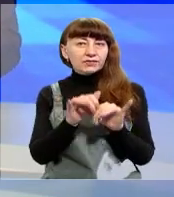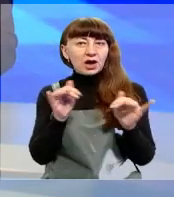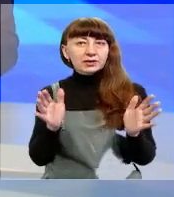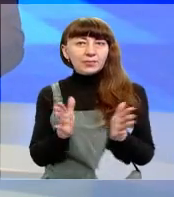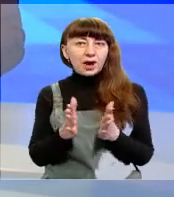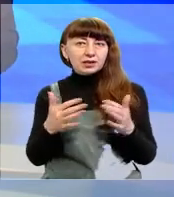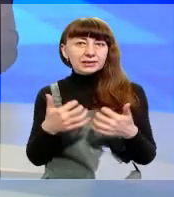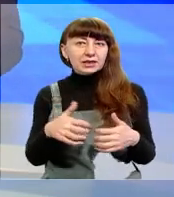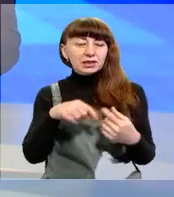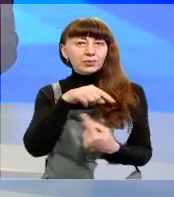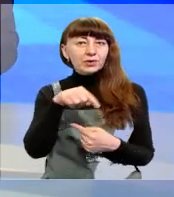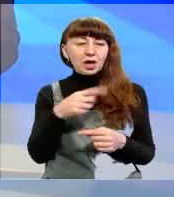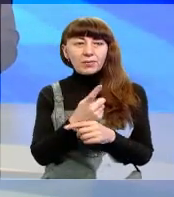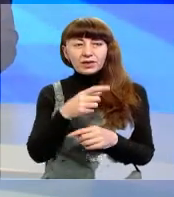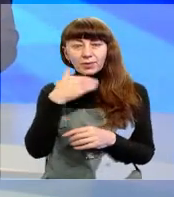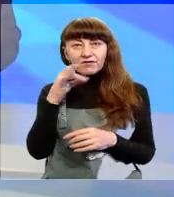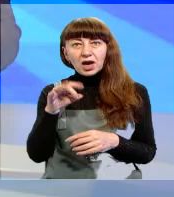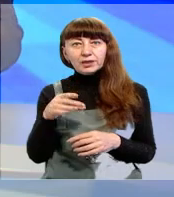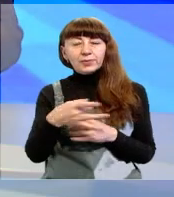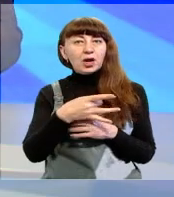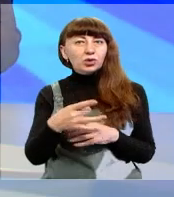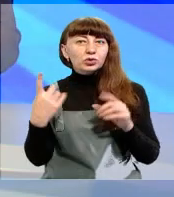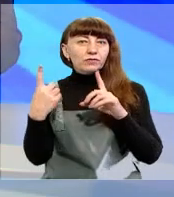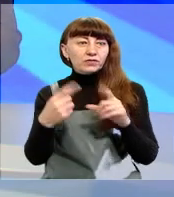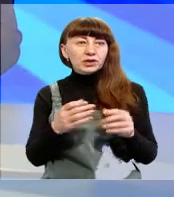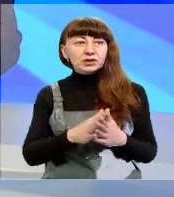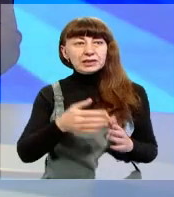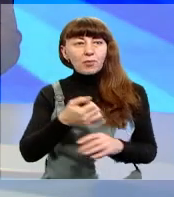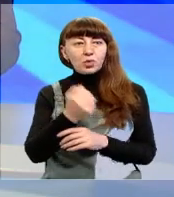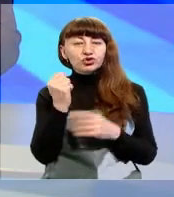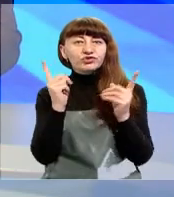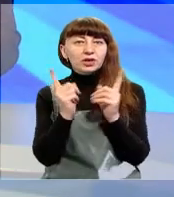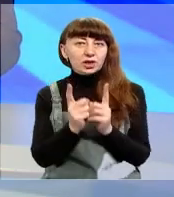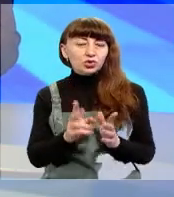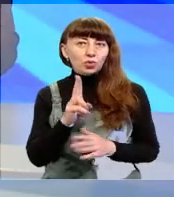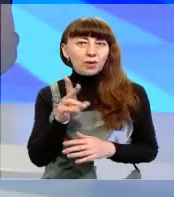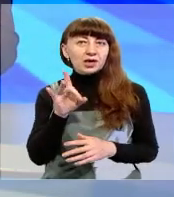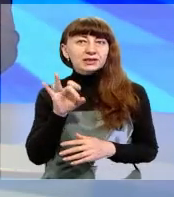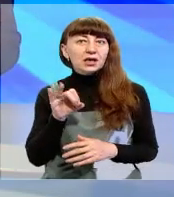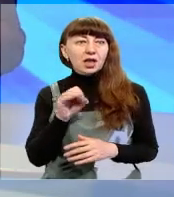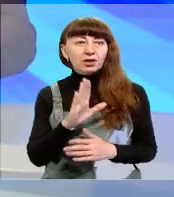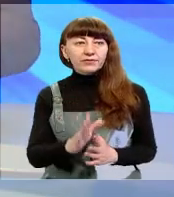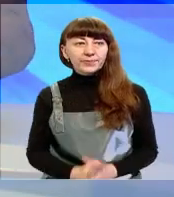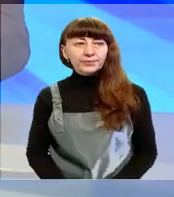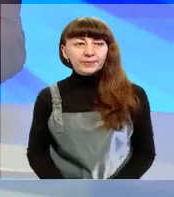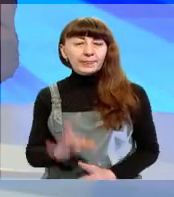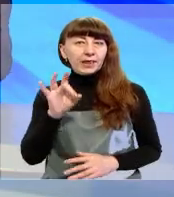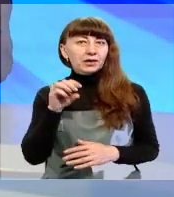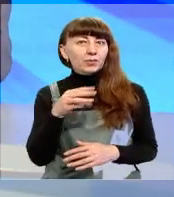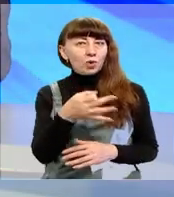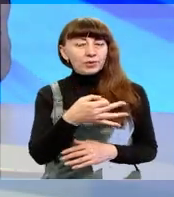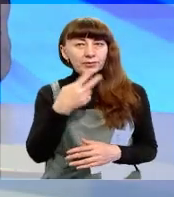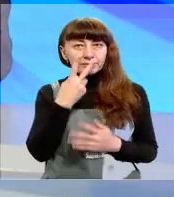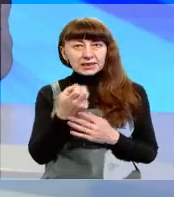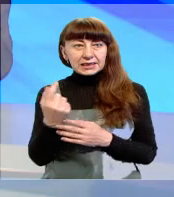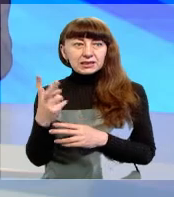бизнес дамуда. Бұл туралы аудан әкімі мәлім етті. Ілкімді істер өңір басшысы Құмар Ақсақаловқа таныстырылды. Аймақ басшысы бірқатар